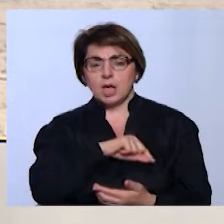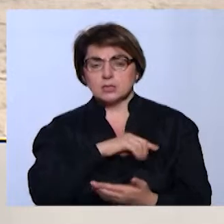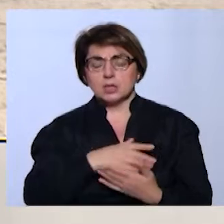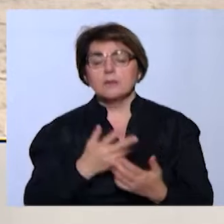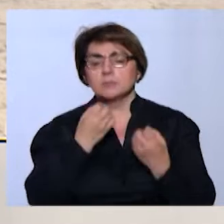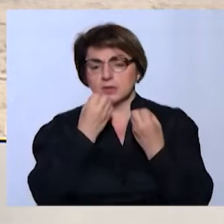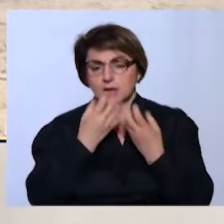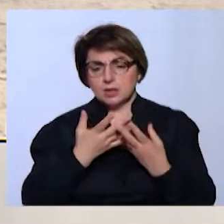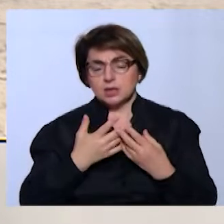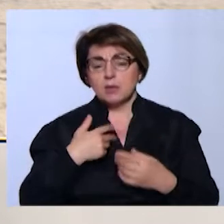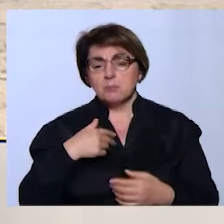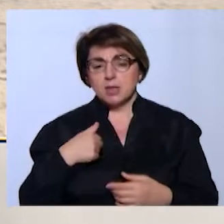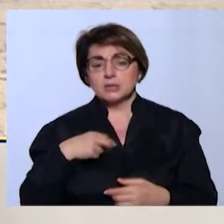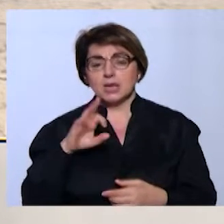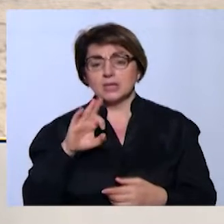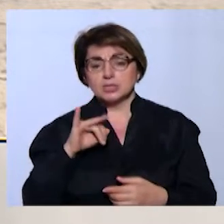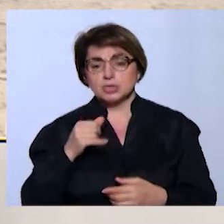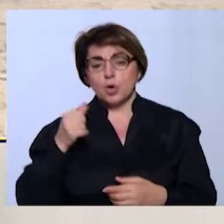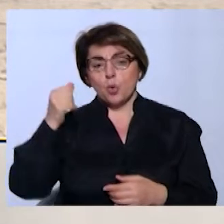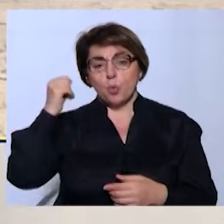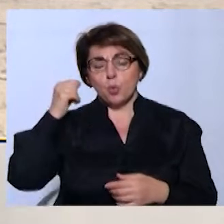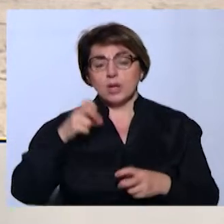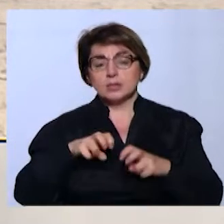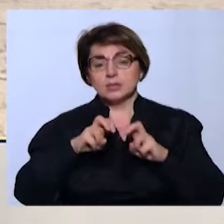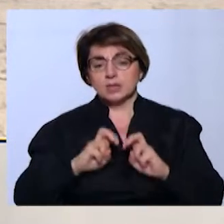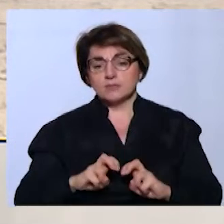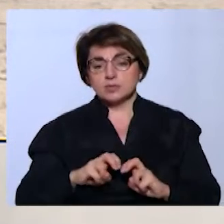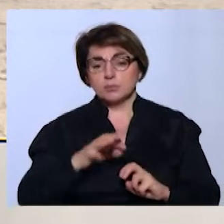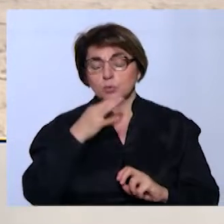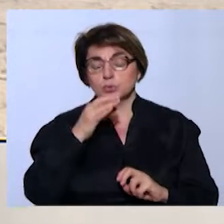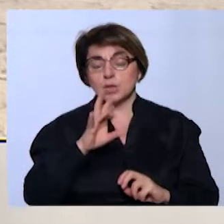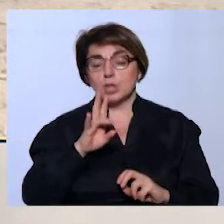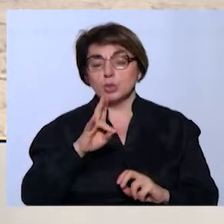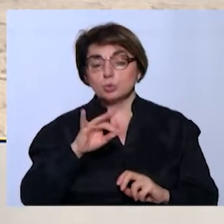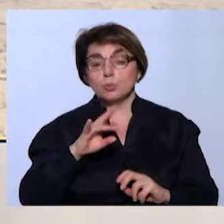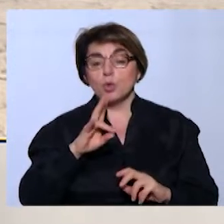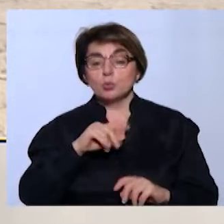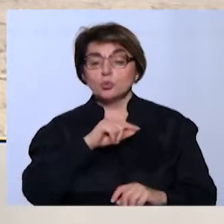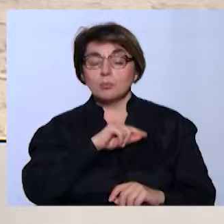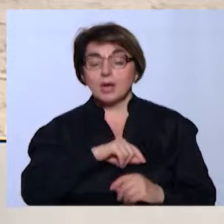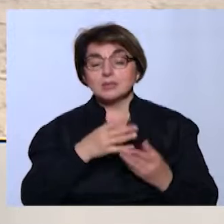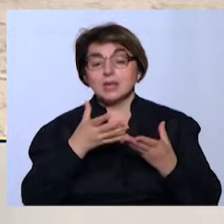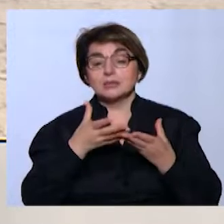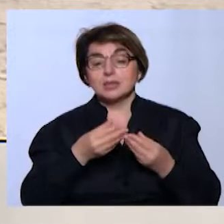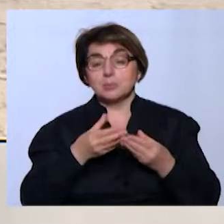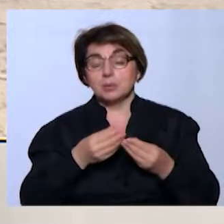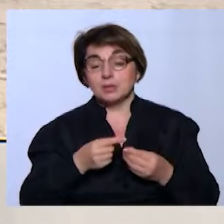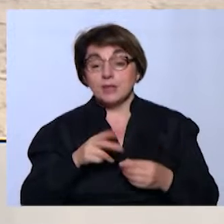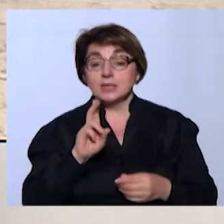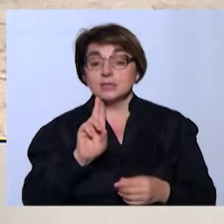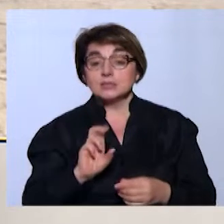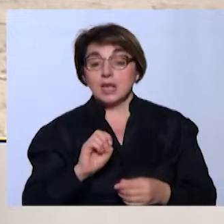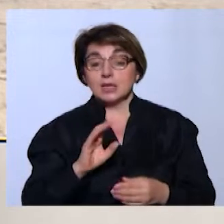და კრისტინა უკან დასხდებით. უპასუხა ნუნუ. ნუნუს რბილი ხასიათი აქვს. წალკაში თბილი